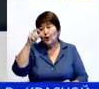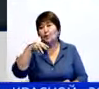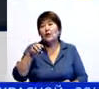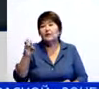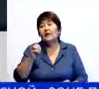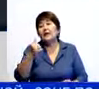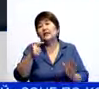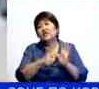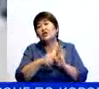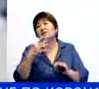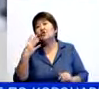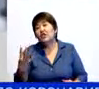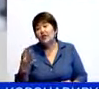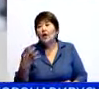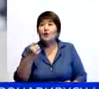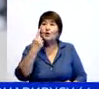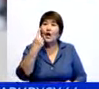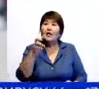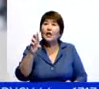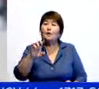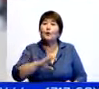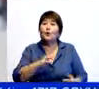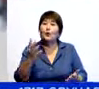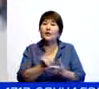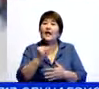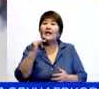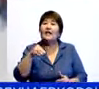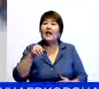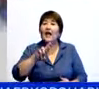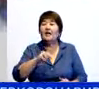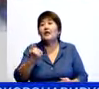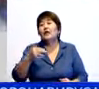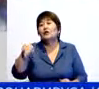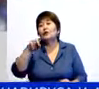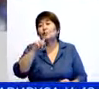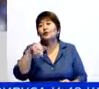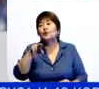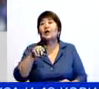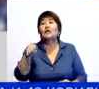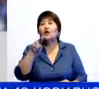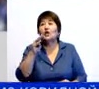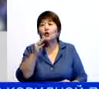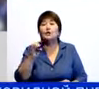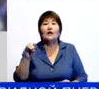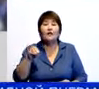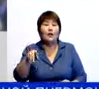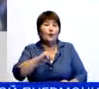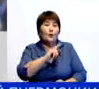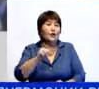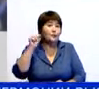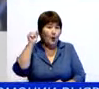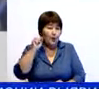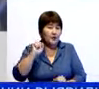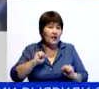Фирата со счетом 7-4. Еще одну бронзу теперь уже в Италии принес дзюдоист Шерзод Давлатов. Он оказался сильнее